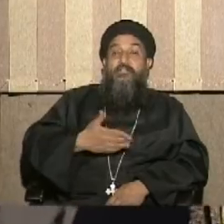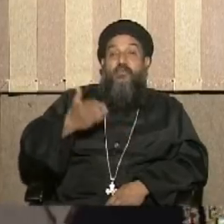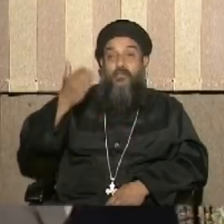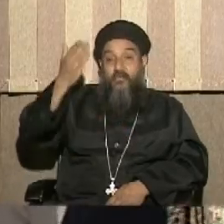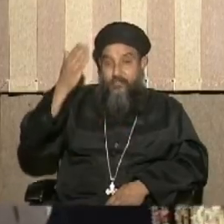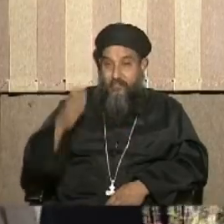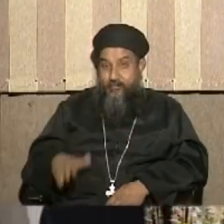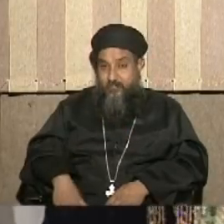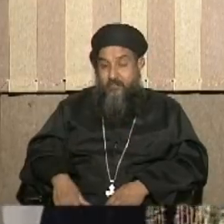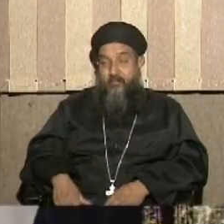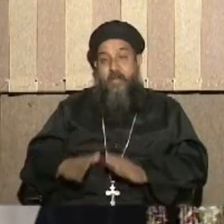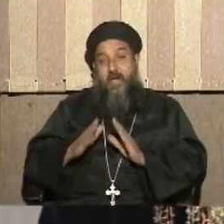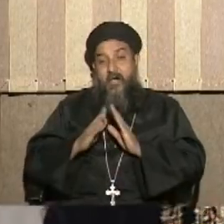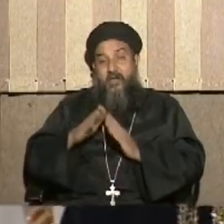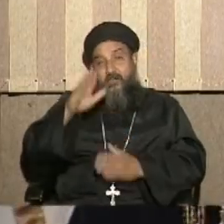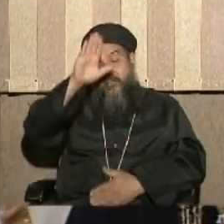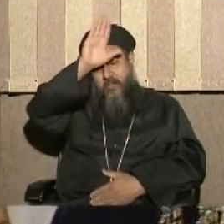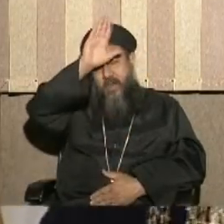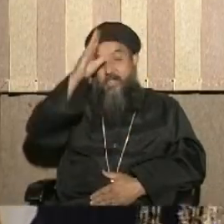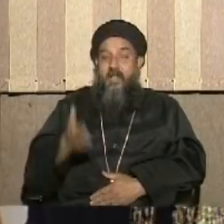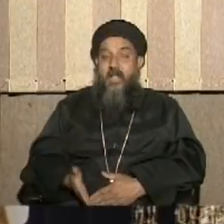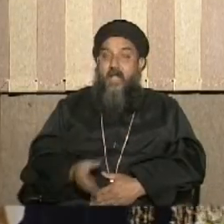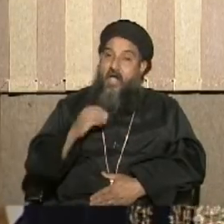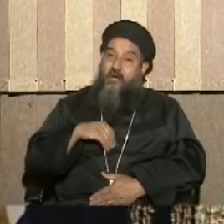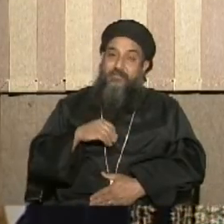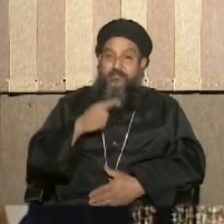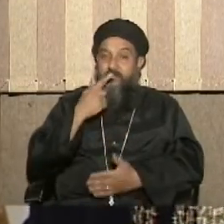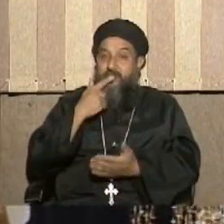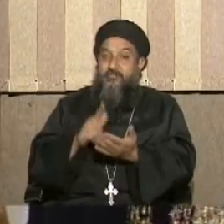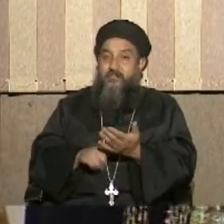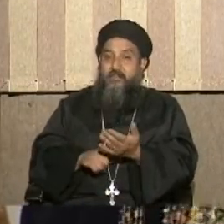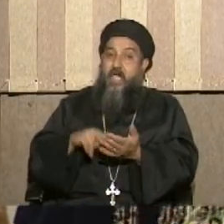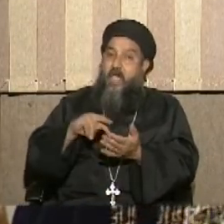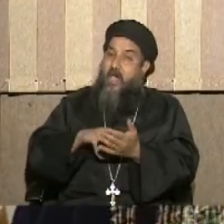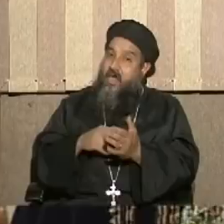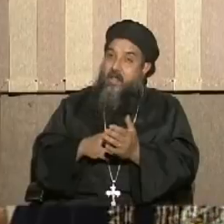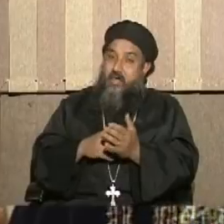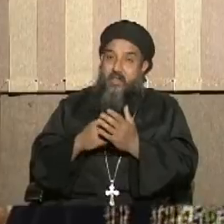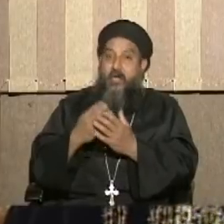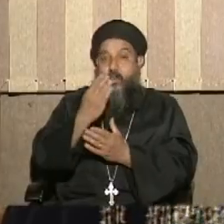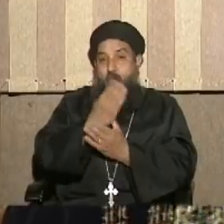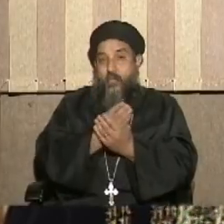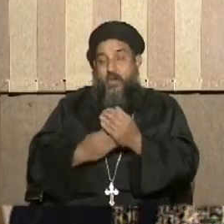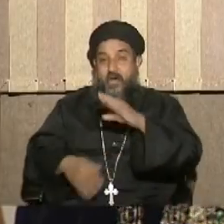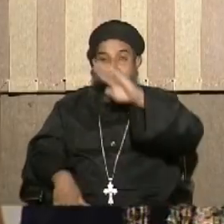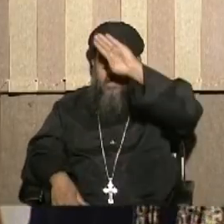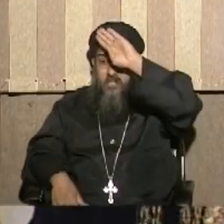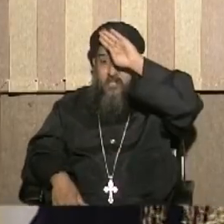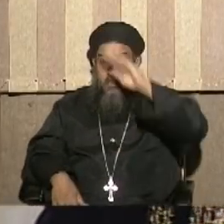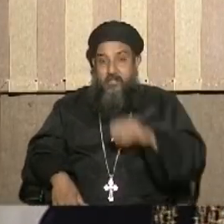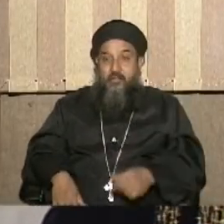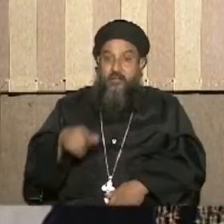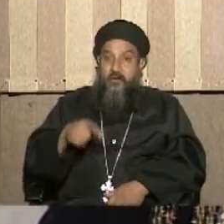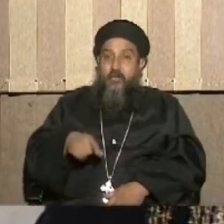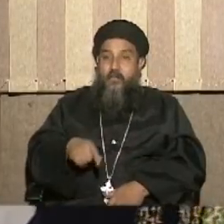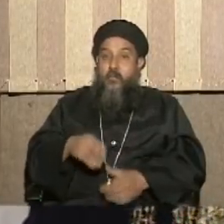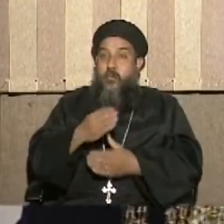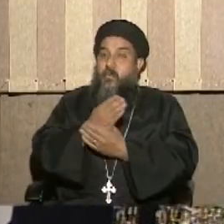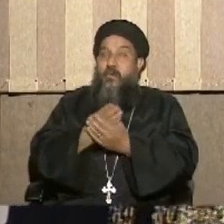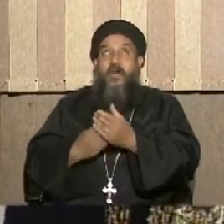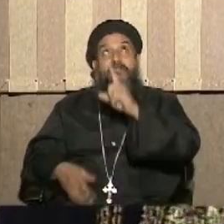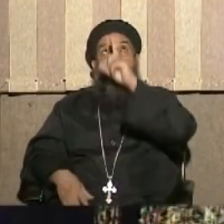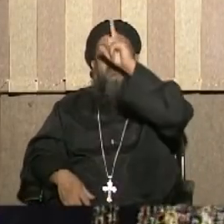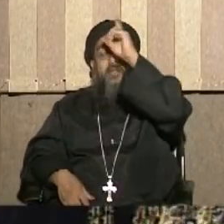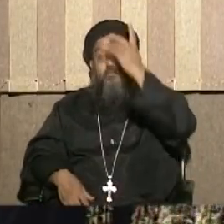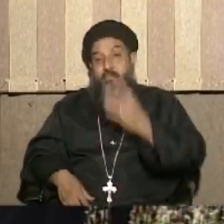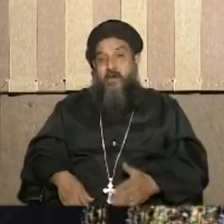كبار. مولاي صدقني اذا كانوا دول قبل كده اولاد الامبراطور هما دلوقتي